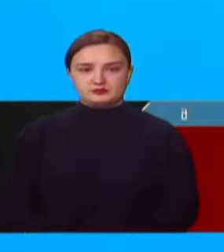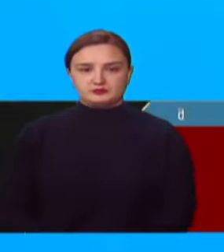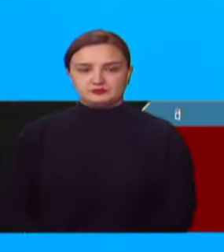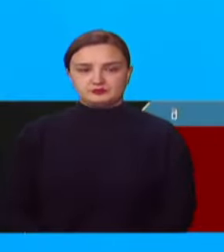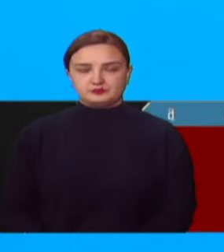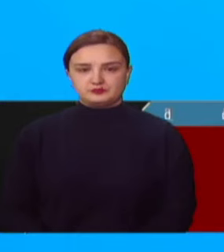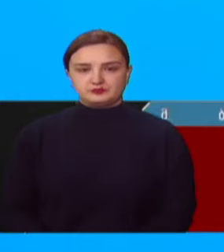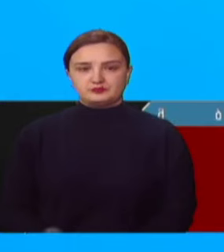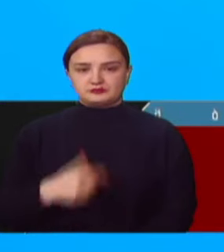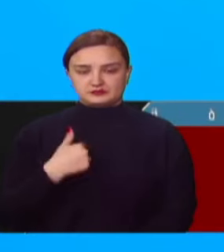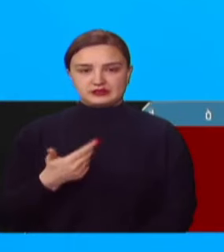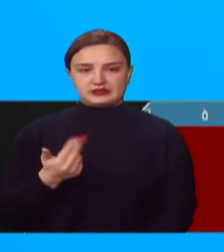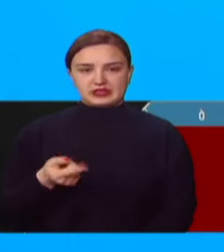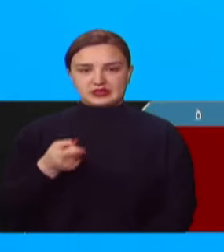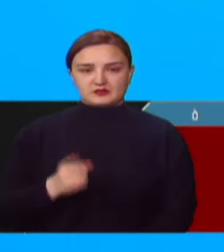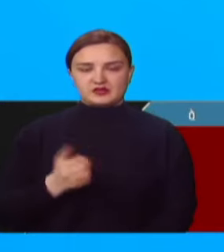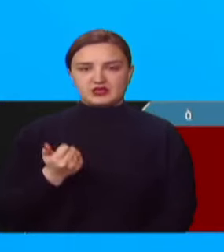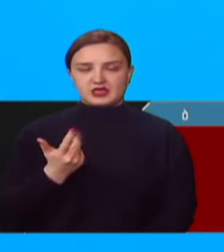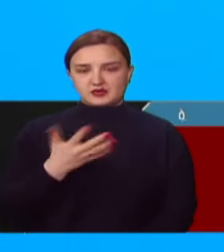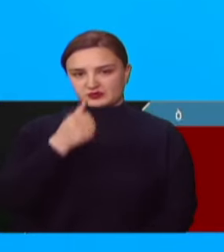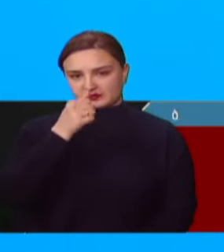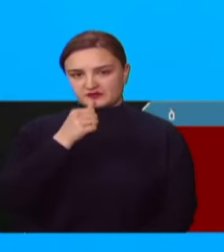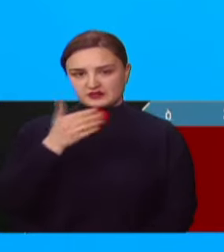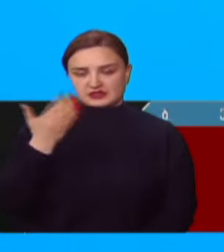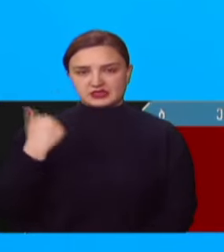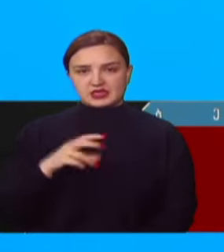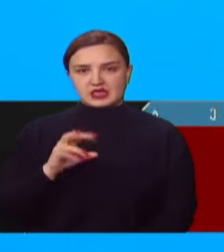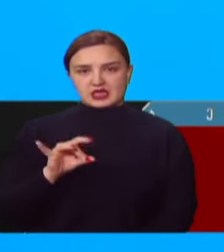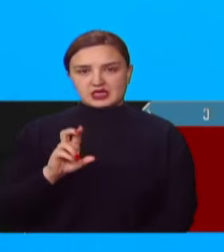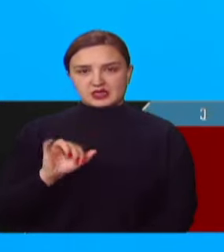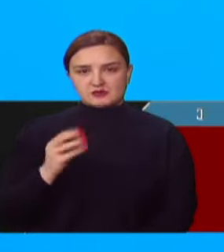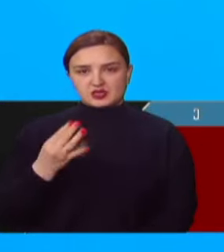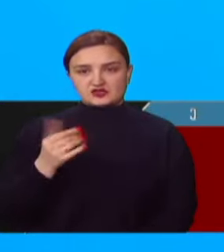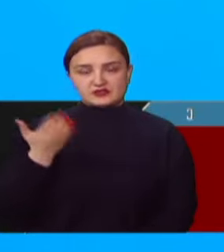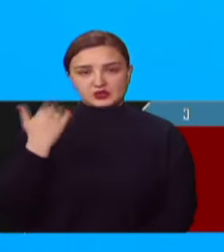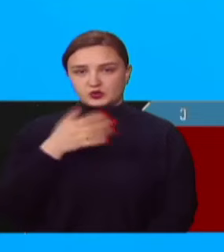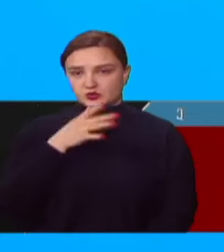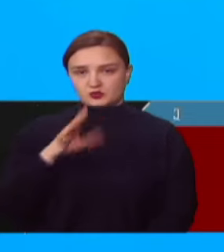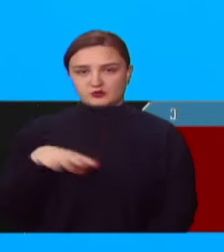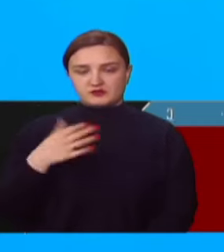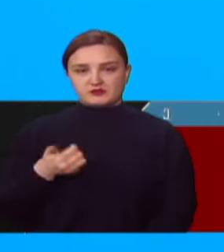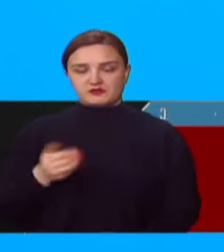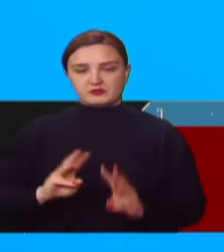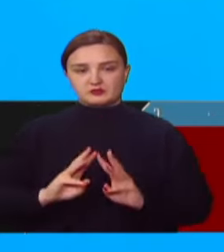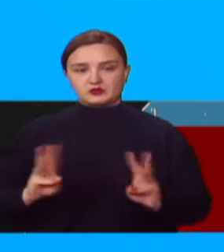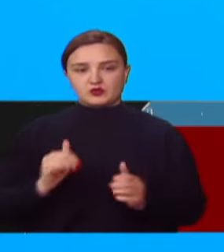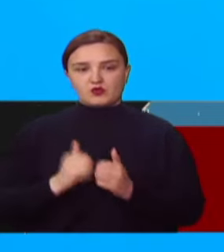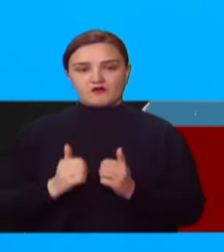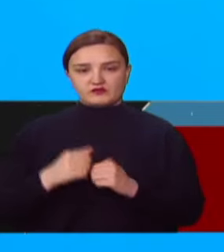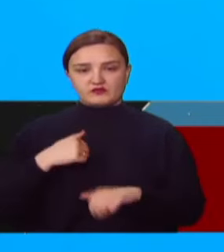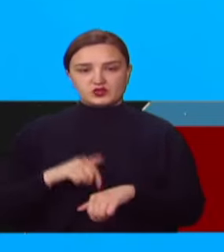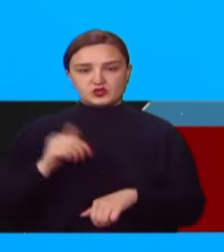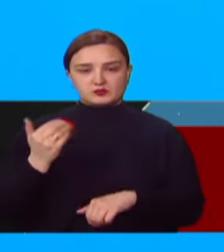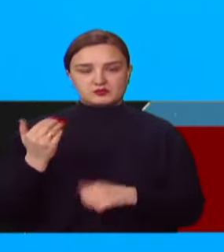რამდენიმე თვის წინ მივმართე ბატონ ირაკლი ღარიბაშვილს, მაშინ პრემიერ-მინისტრს, მე მისგან ყოველთვის ვნობდი